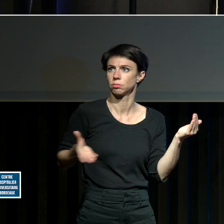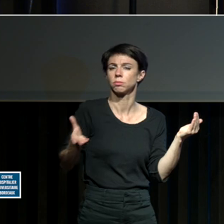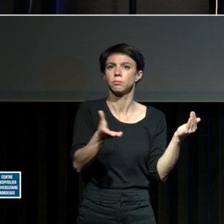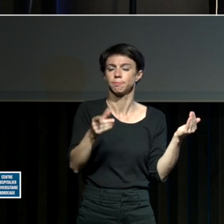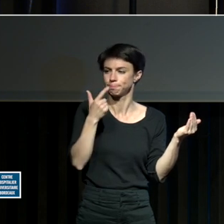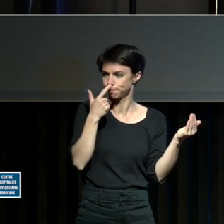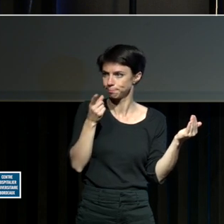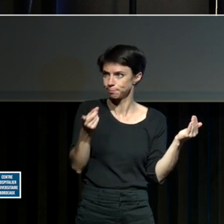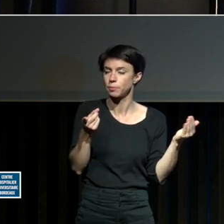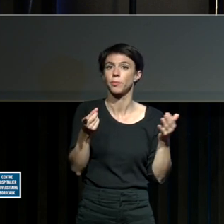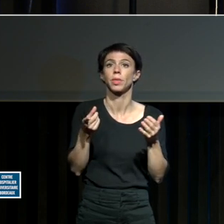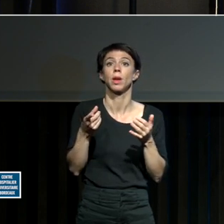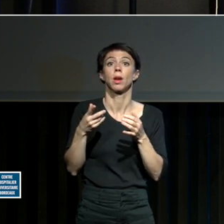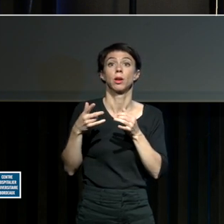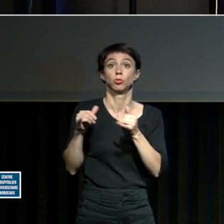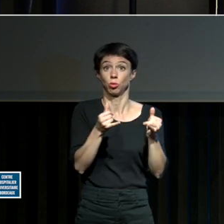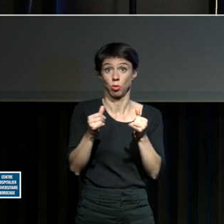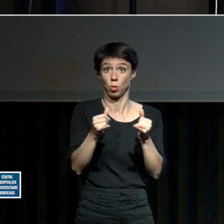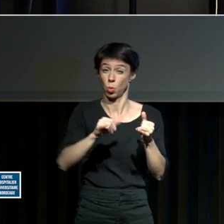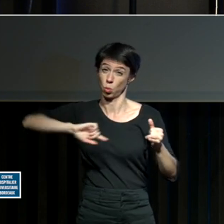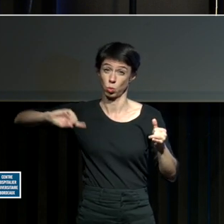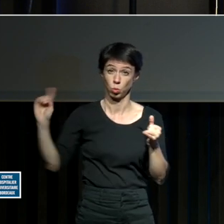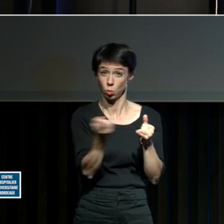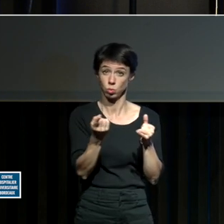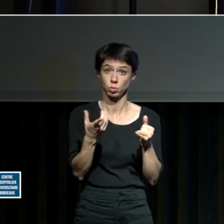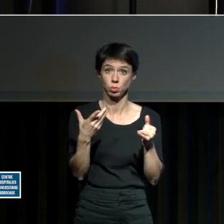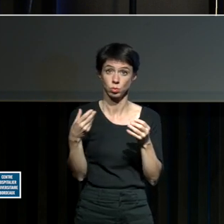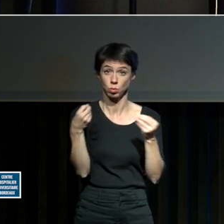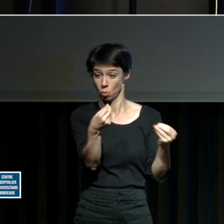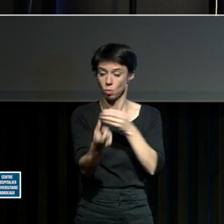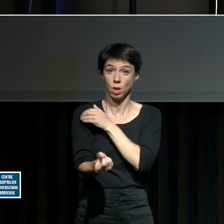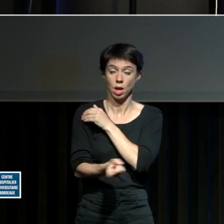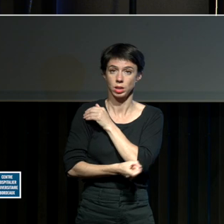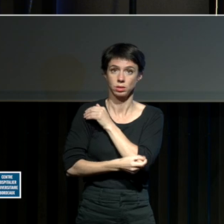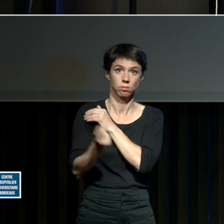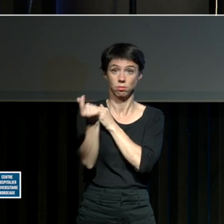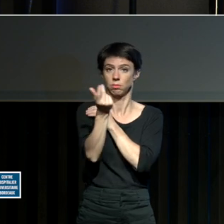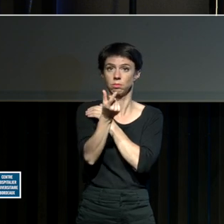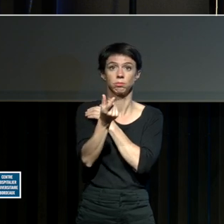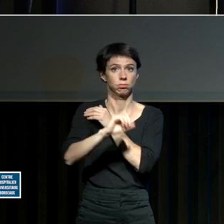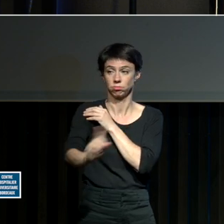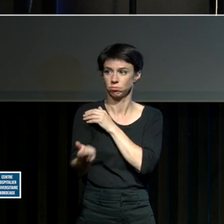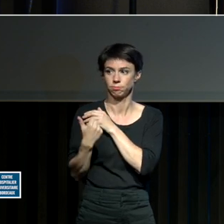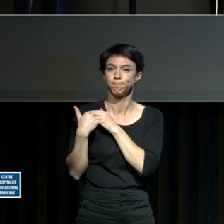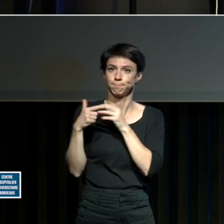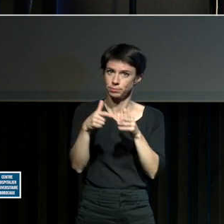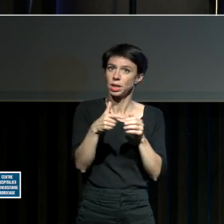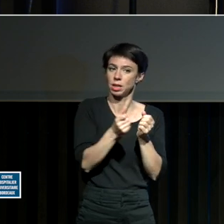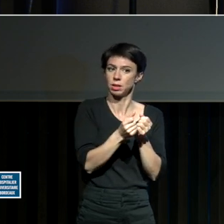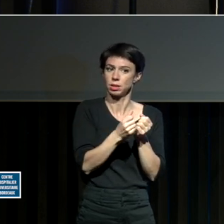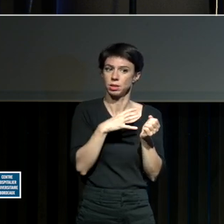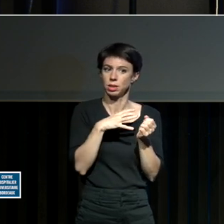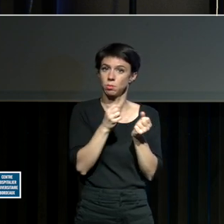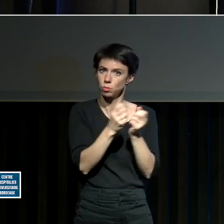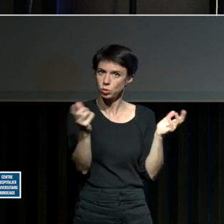finalement par un pouvoir addictif, que le pouvoir addictif va se concentrer essentiellement sur certains